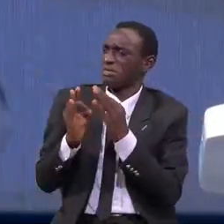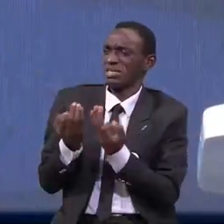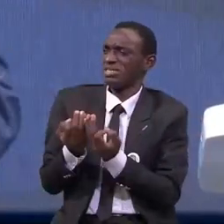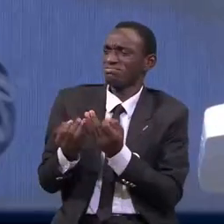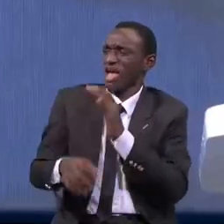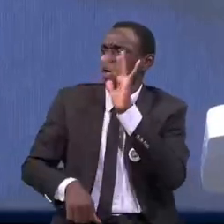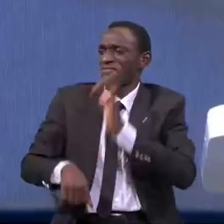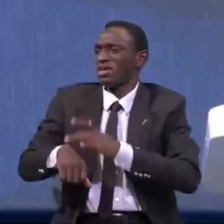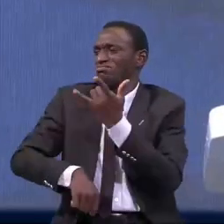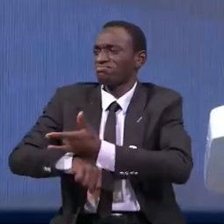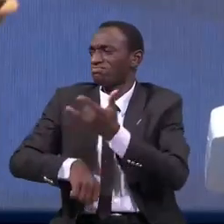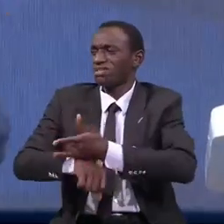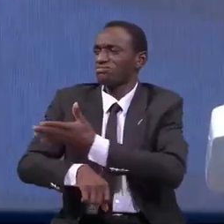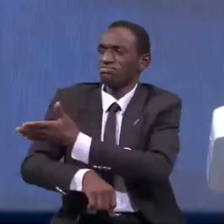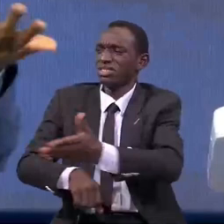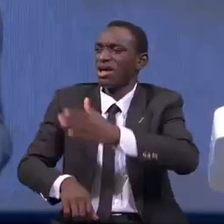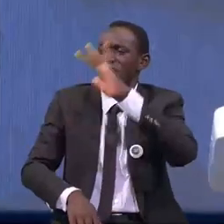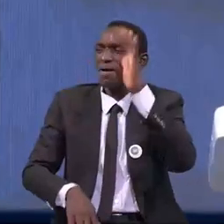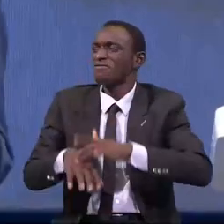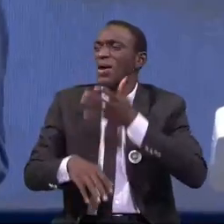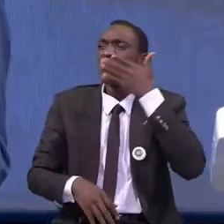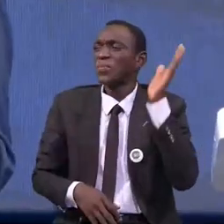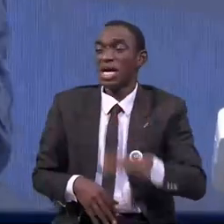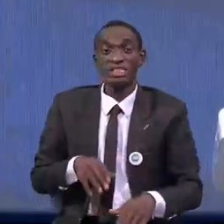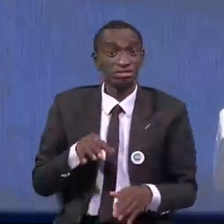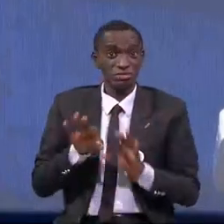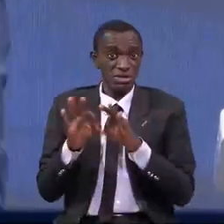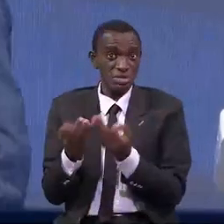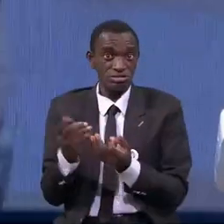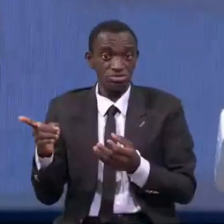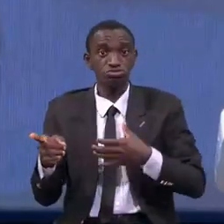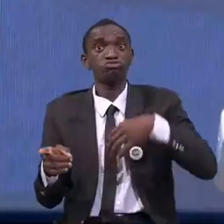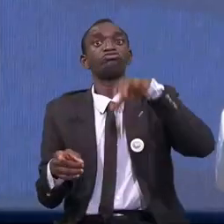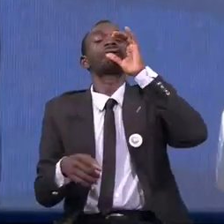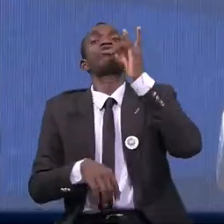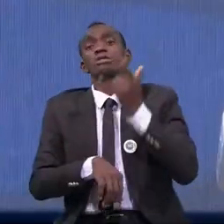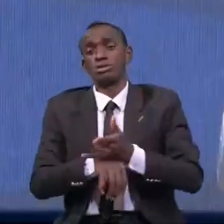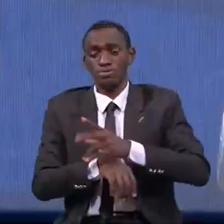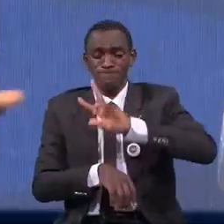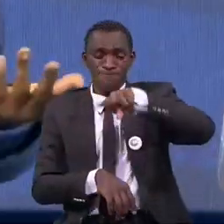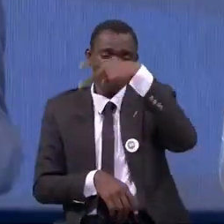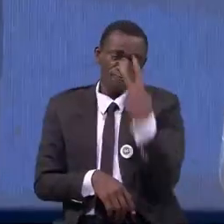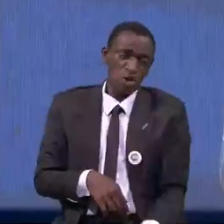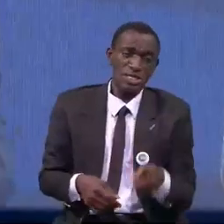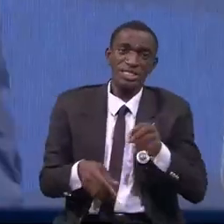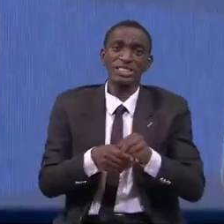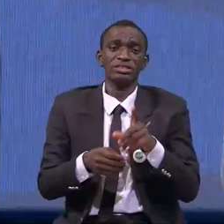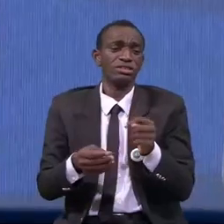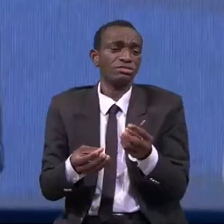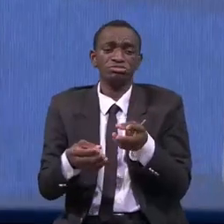c'est des dans la famille il sont dans les